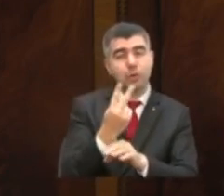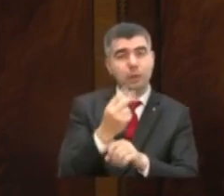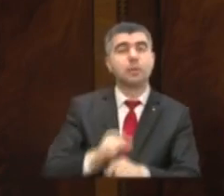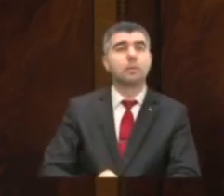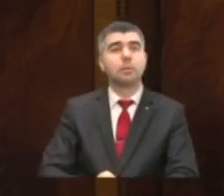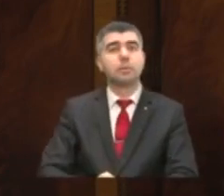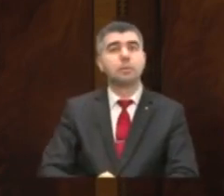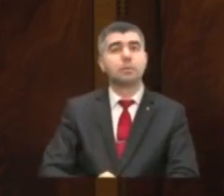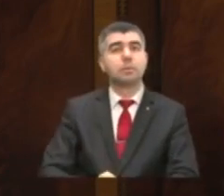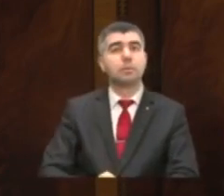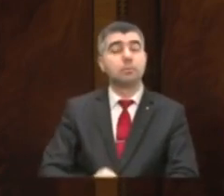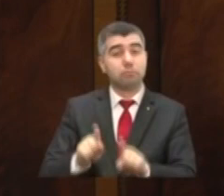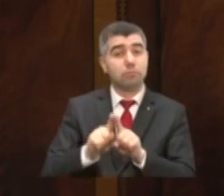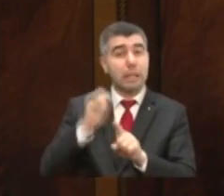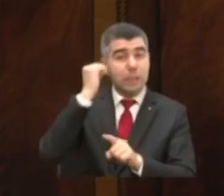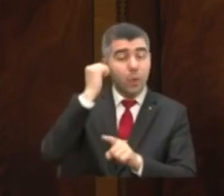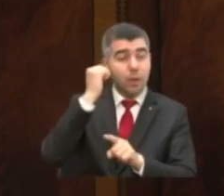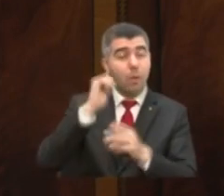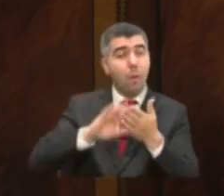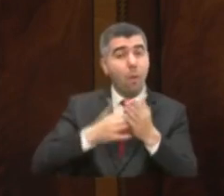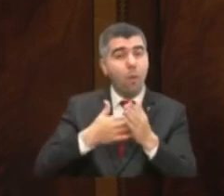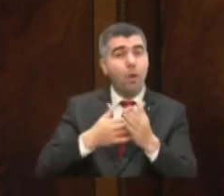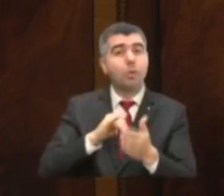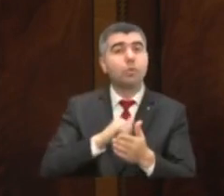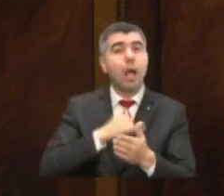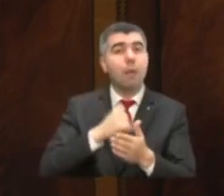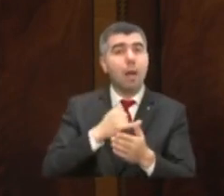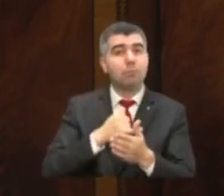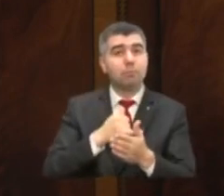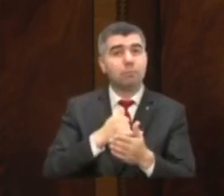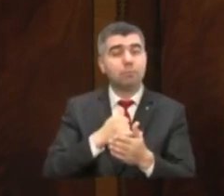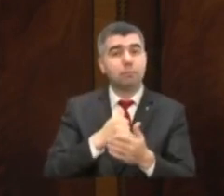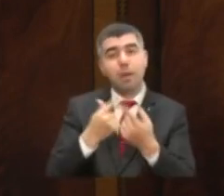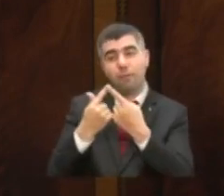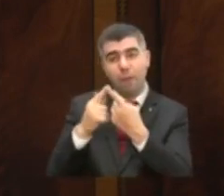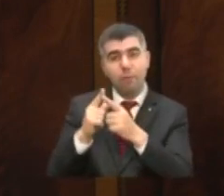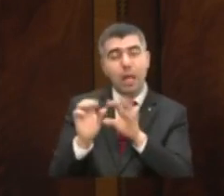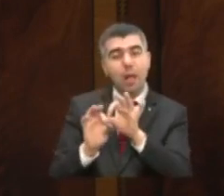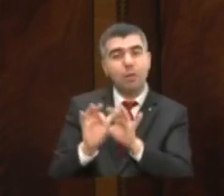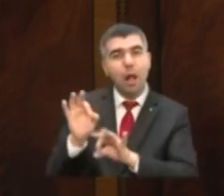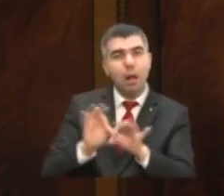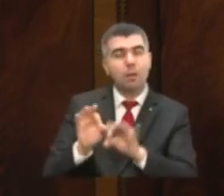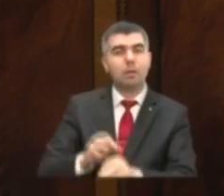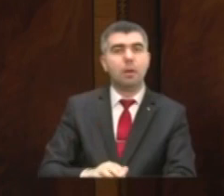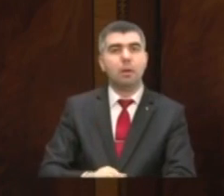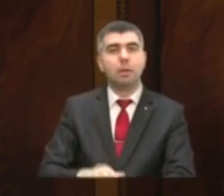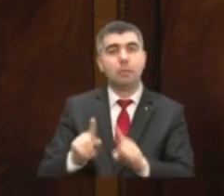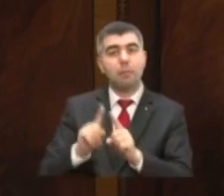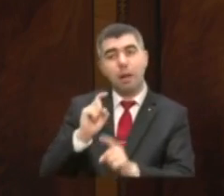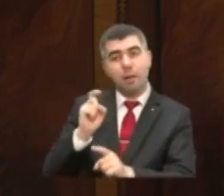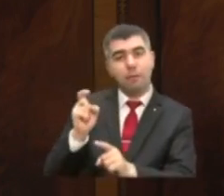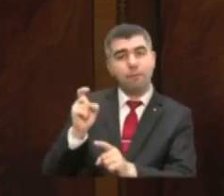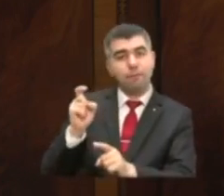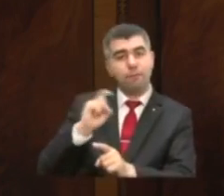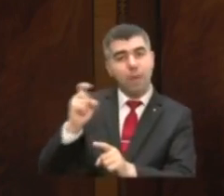وعندها التكوين المهني بطبيعة الحال لكي يكون هو كلهم شباب. قد رأينا بأن جدرنا عدد من الإجراءات، من بينها منحة التكوين المهني